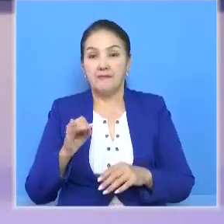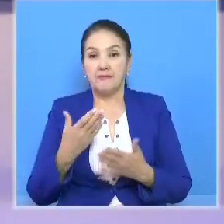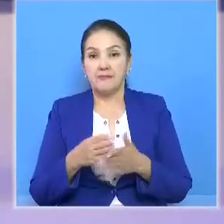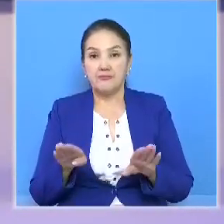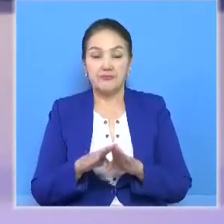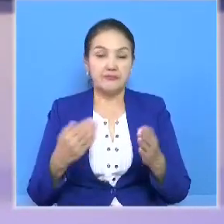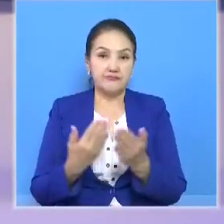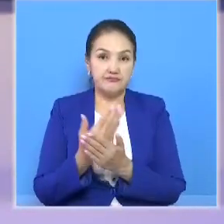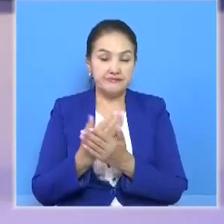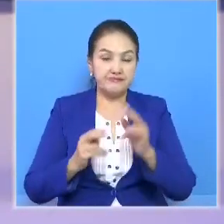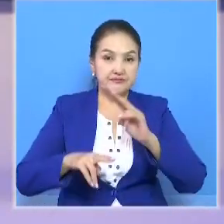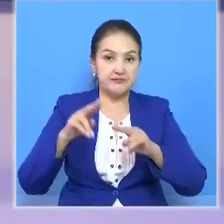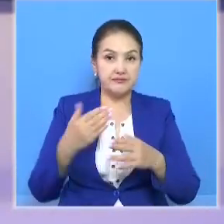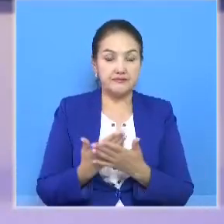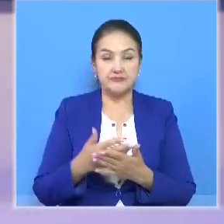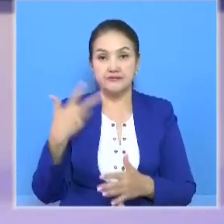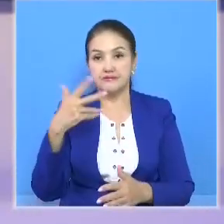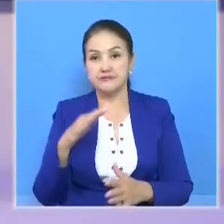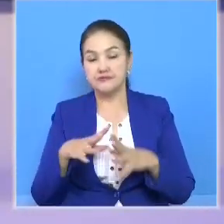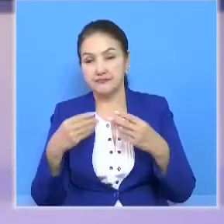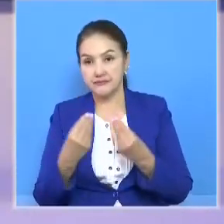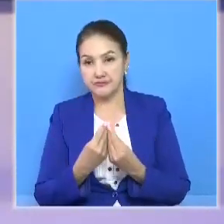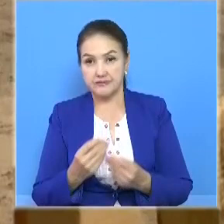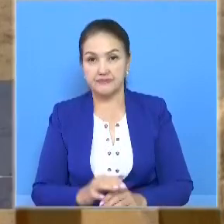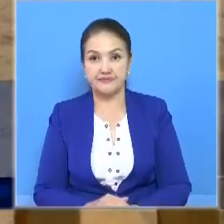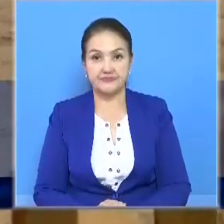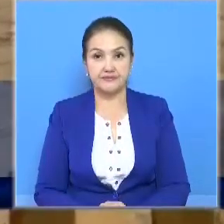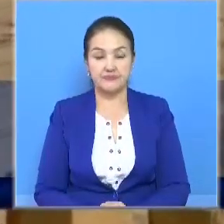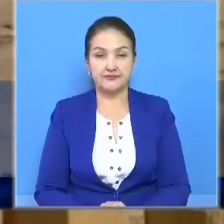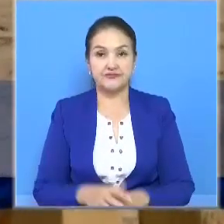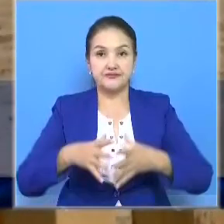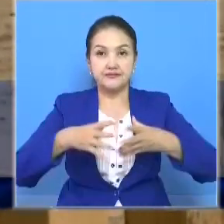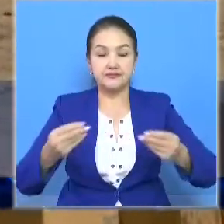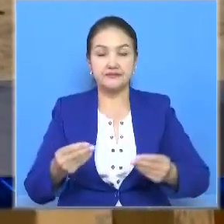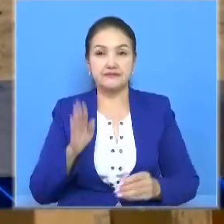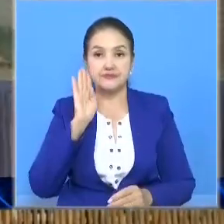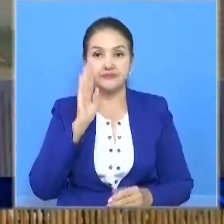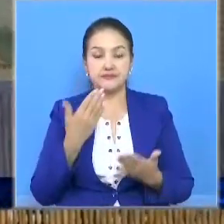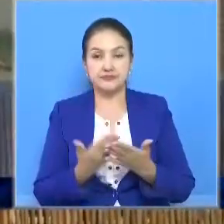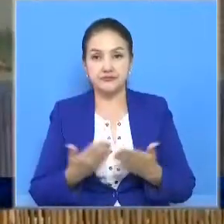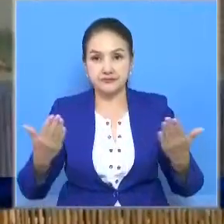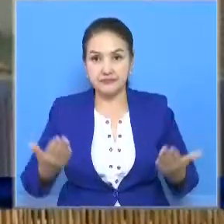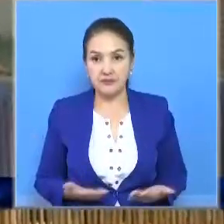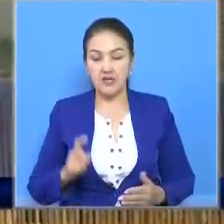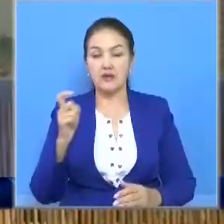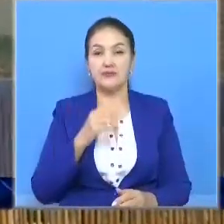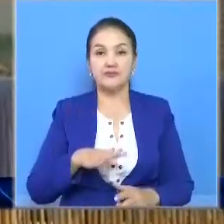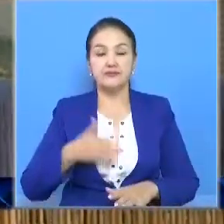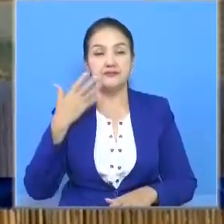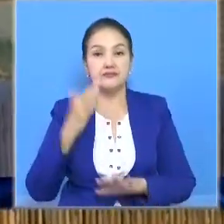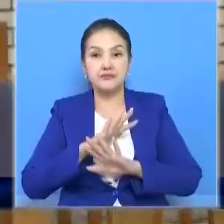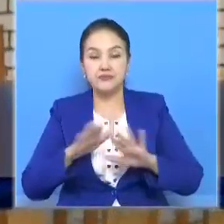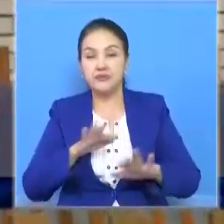также новостройки, возведенные для 30 семей. Весеннее половодье в этом году для жителей Кабды вышло